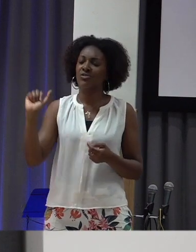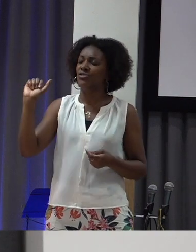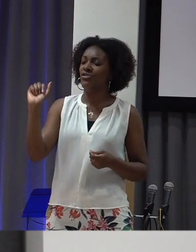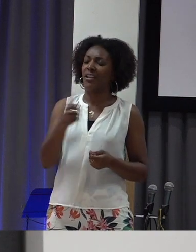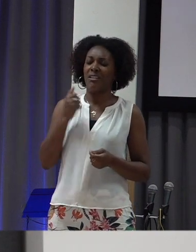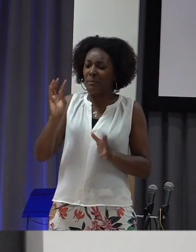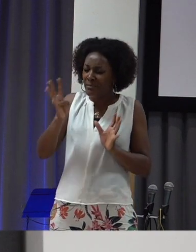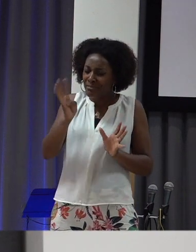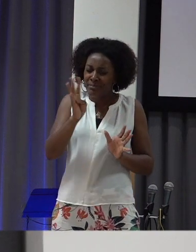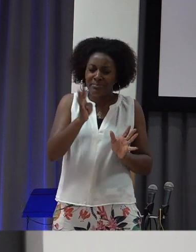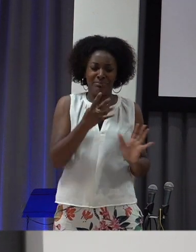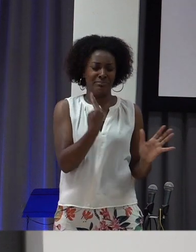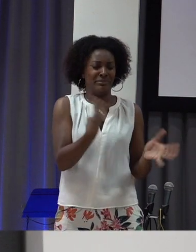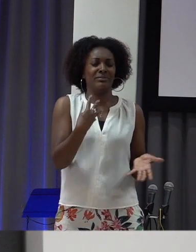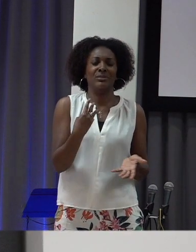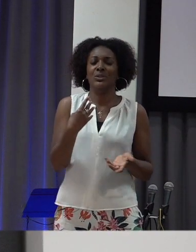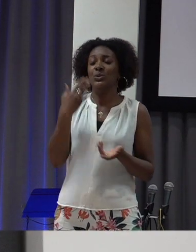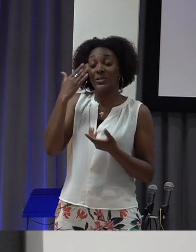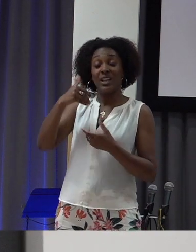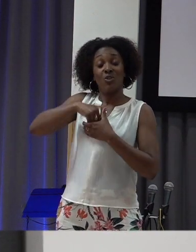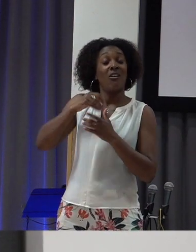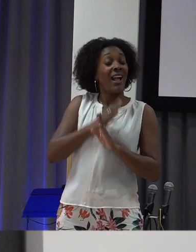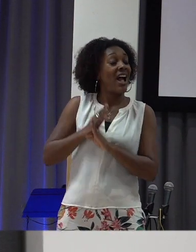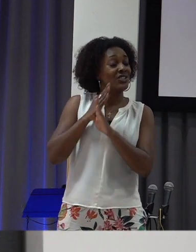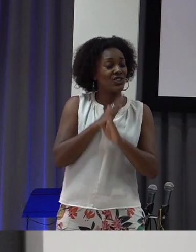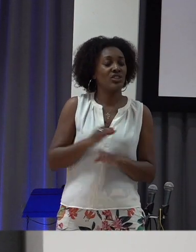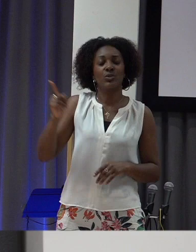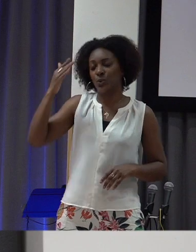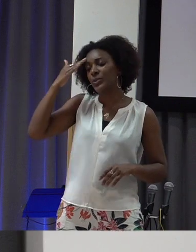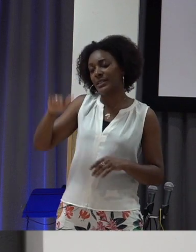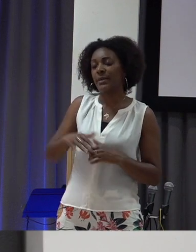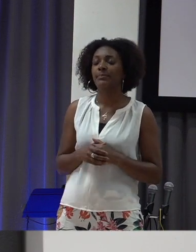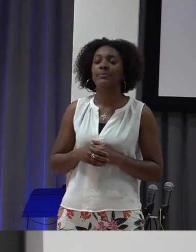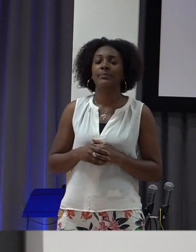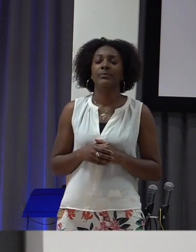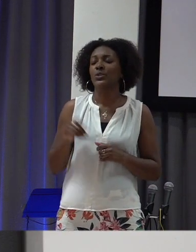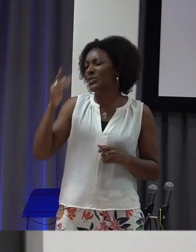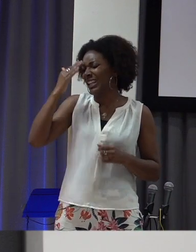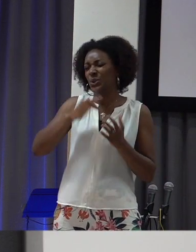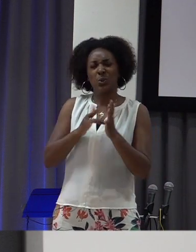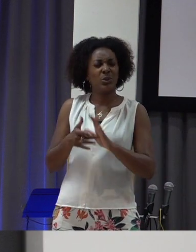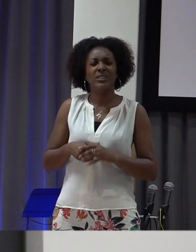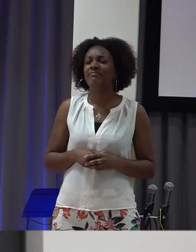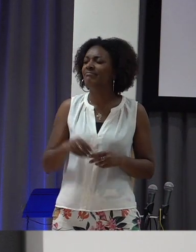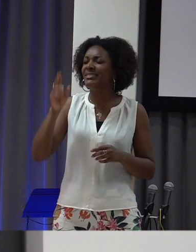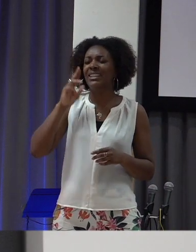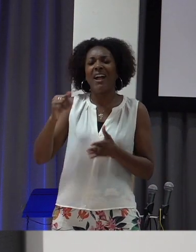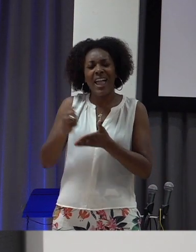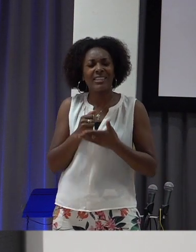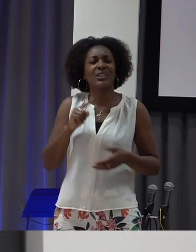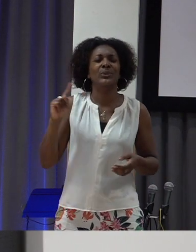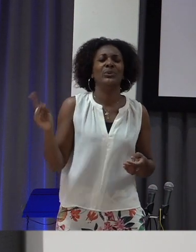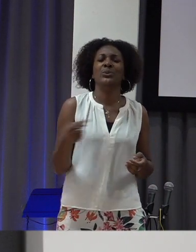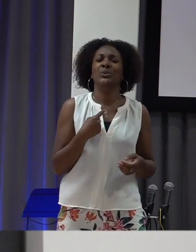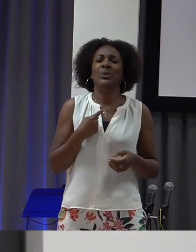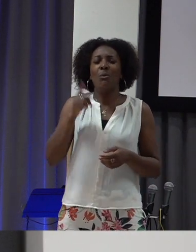nous sommes faits, tu sais ce que nous cachons au fond de nous-mêmes ou évitons d'être ou de faire. Seigneur, aide-nous,